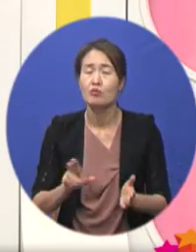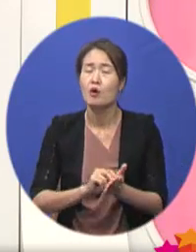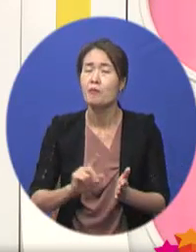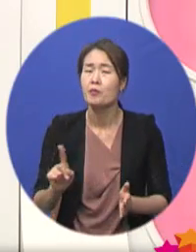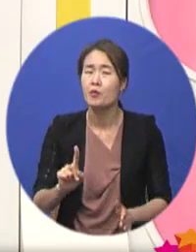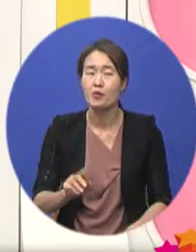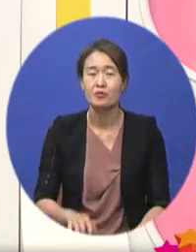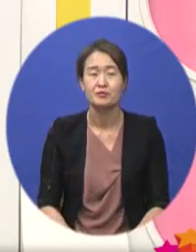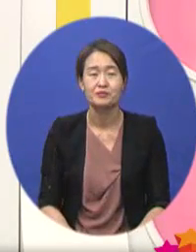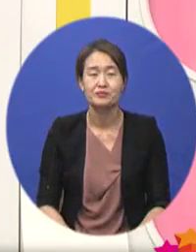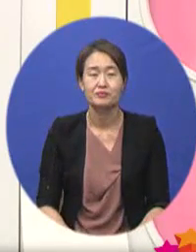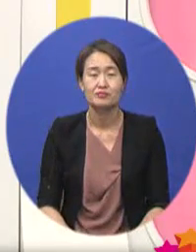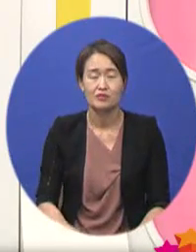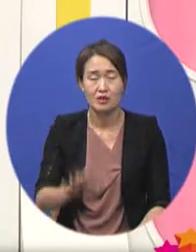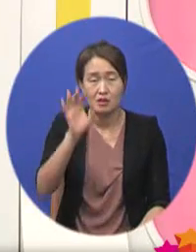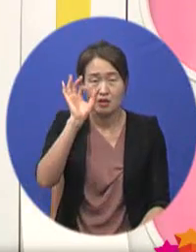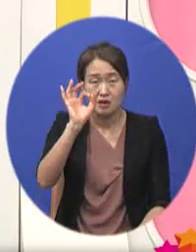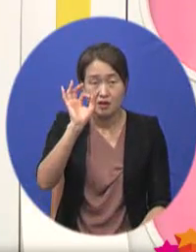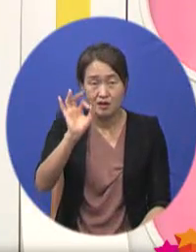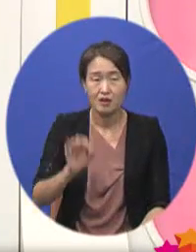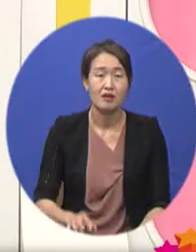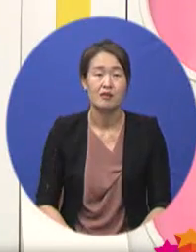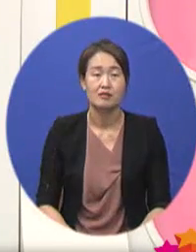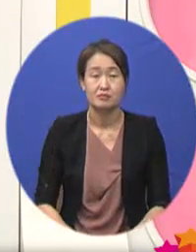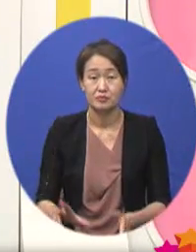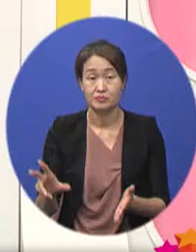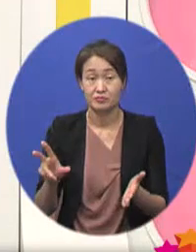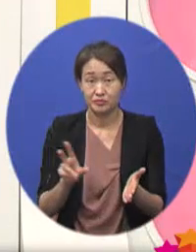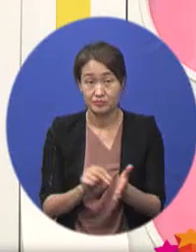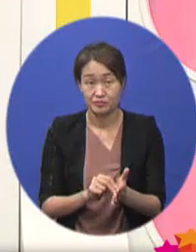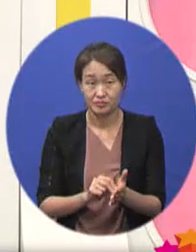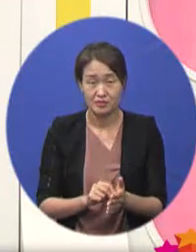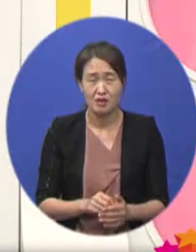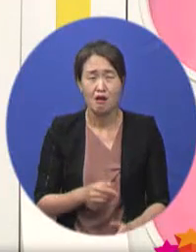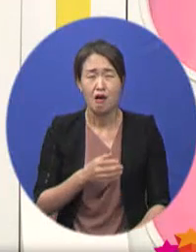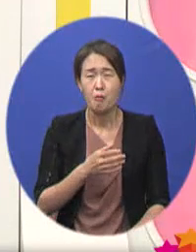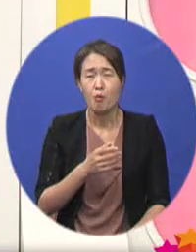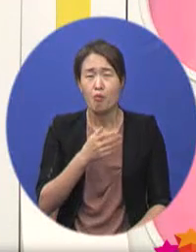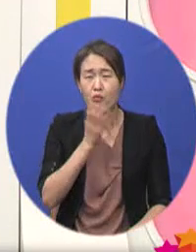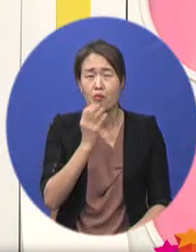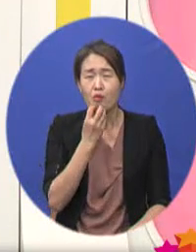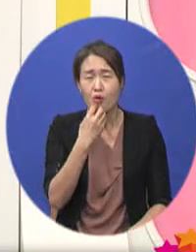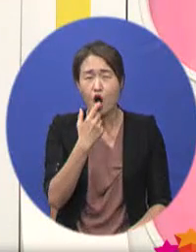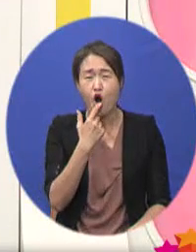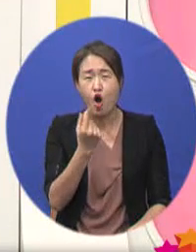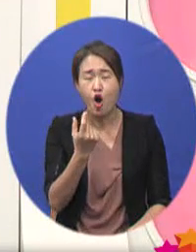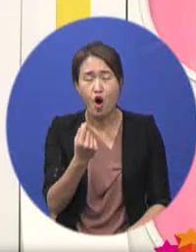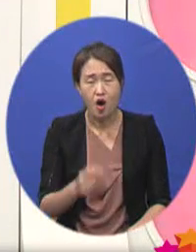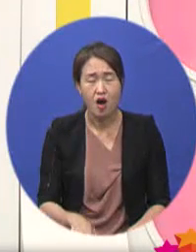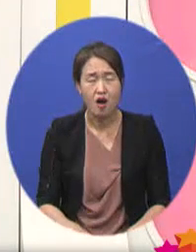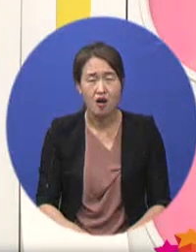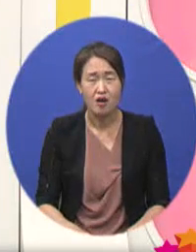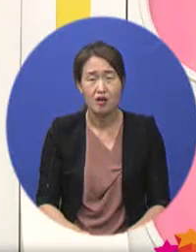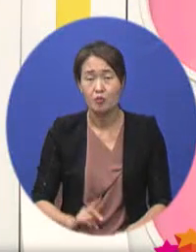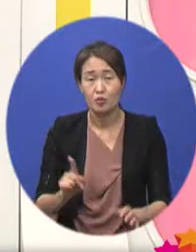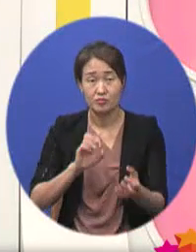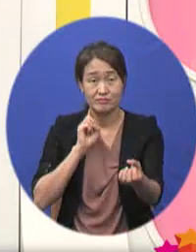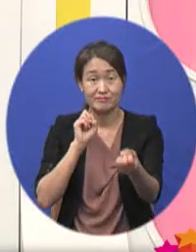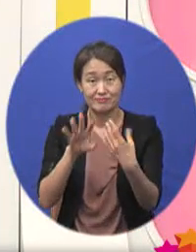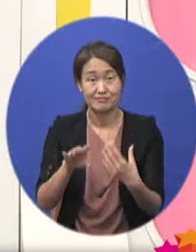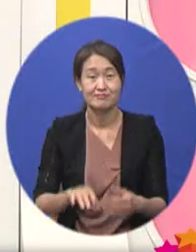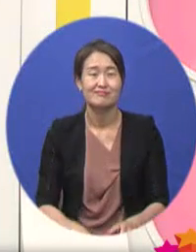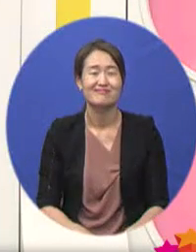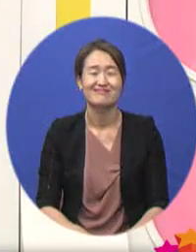퀴즈인가 보여주세요. 자, 오늘 힐링 푸드 퀴즈. 늙은 오이라고도 불리우는 이것은 네.